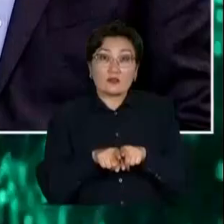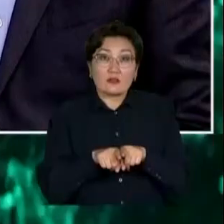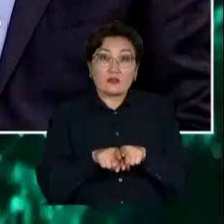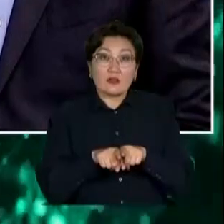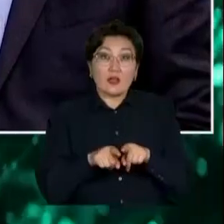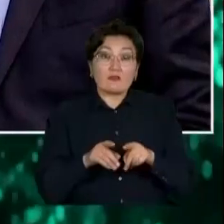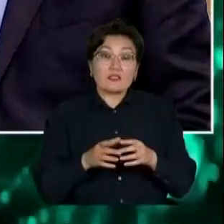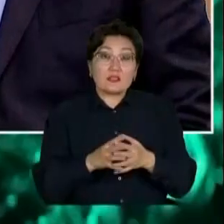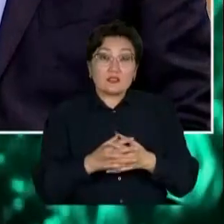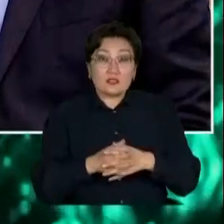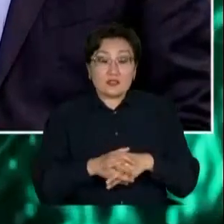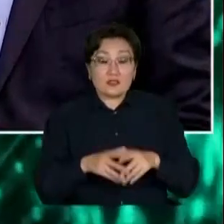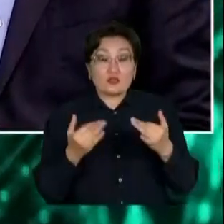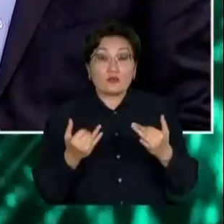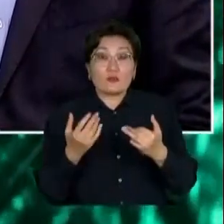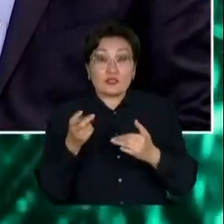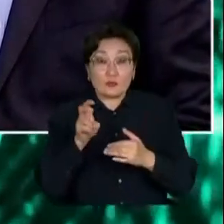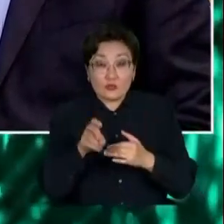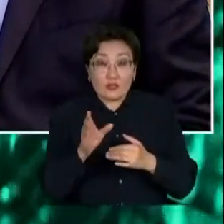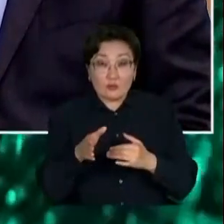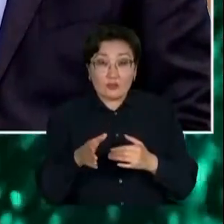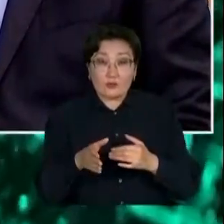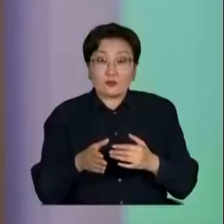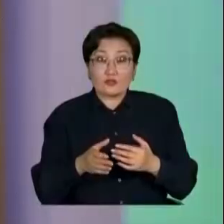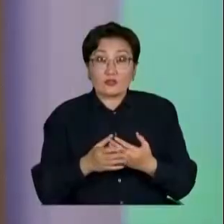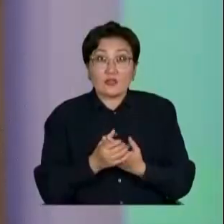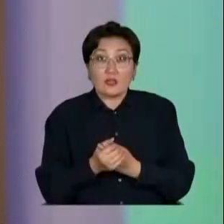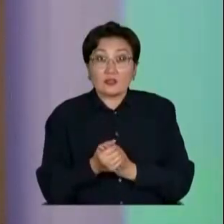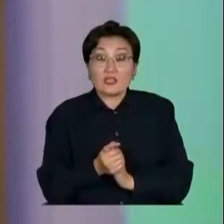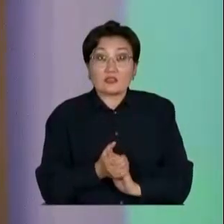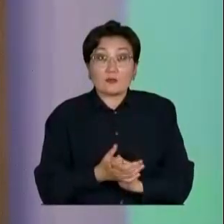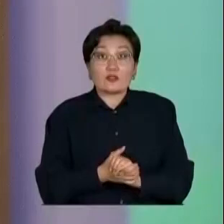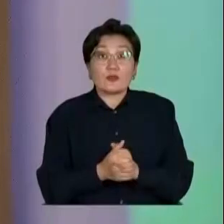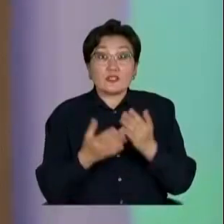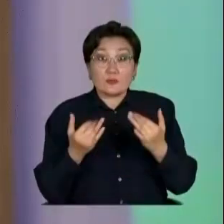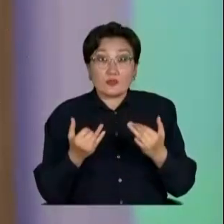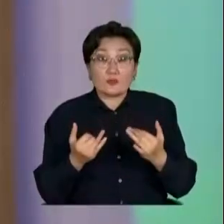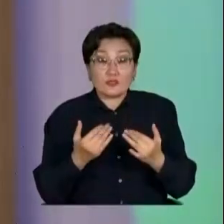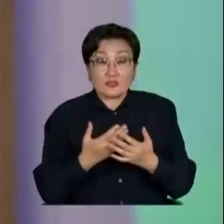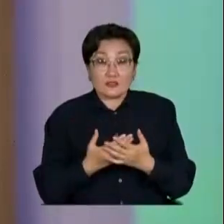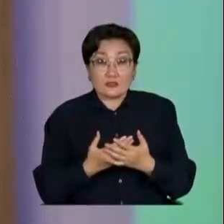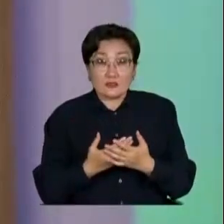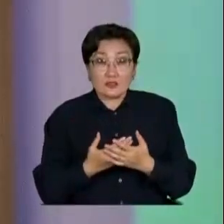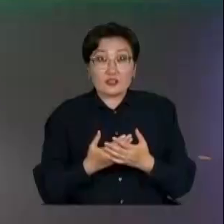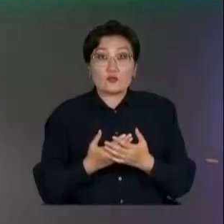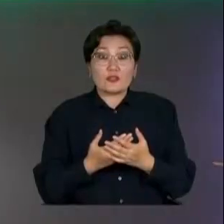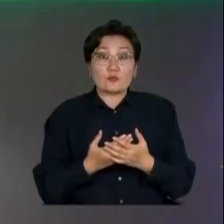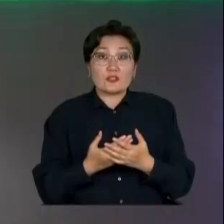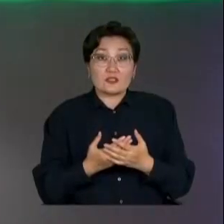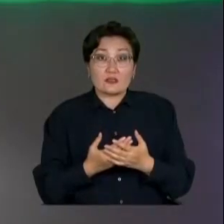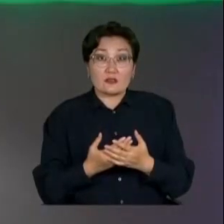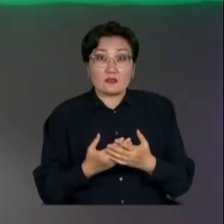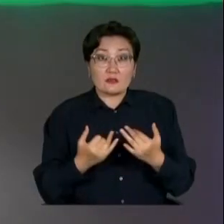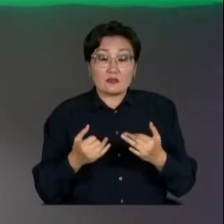соған сәйкес жобалар ұсынылып келеді. 9-шы қыркүйекте басталып, 25-шы қыркүйекке дейін қабылдаса, тұрғындар өтініш